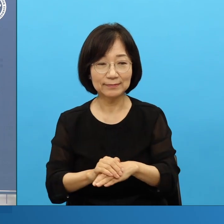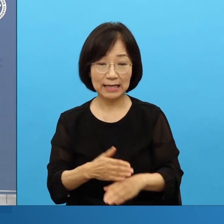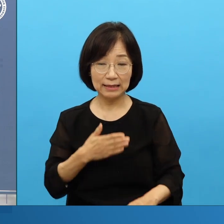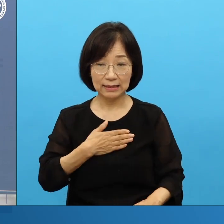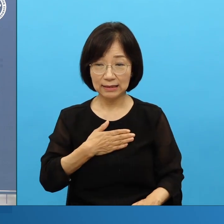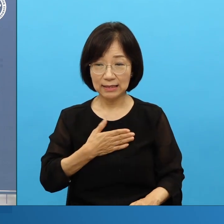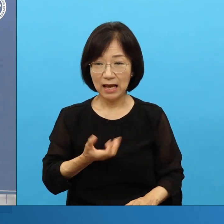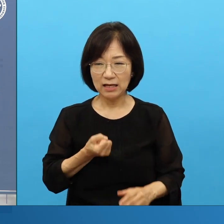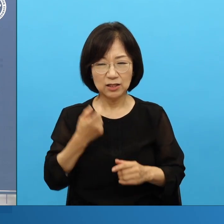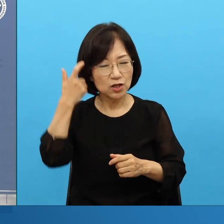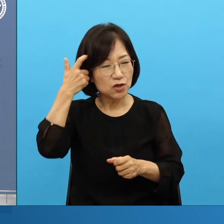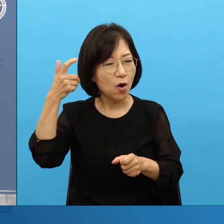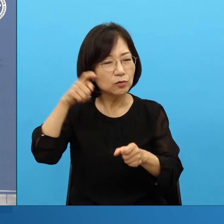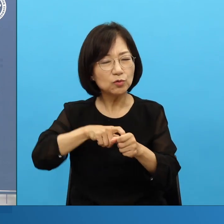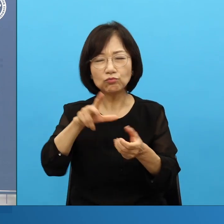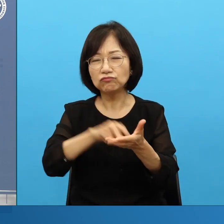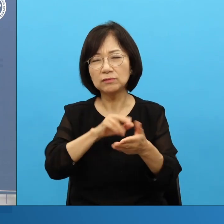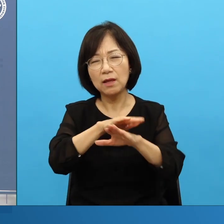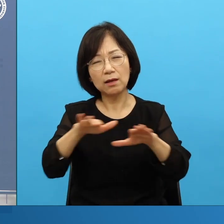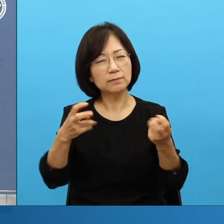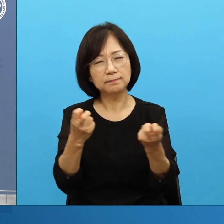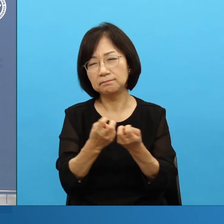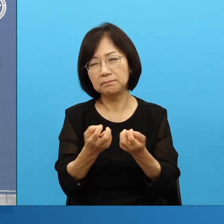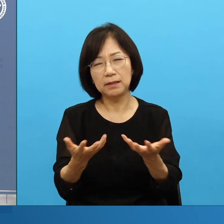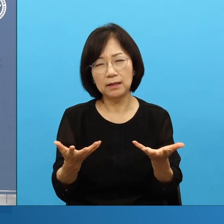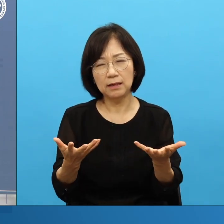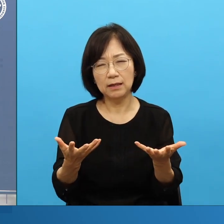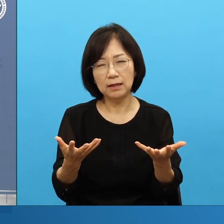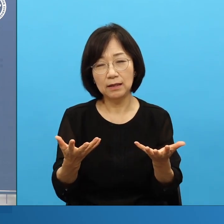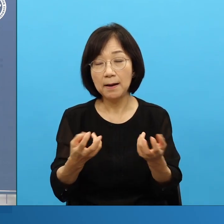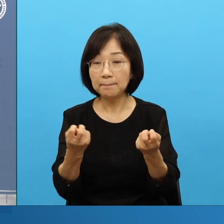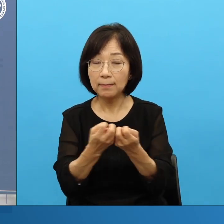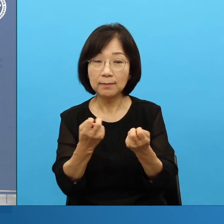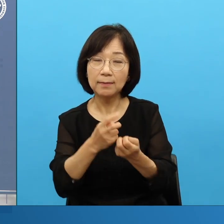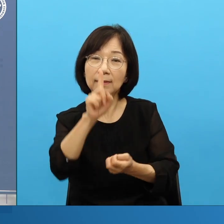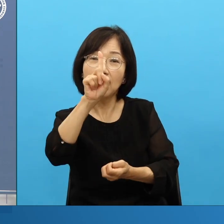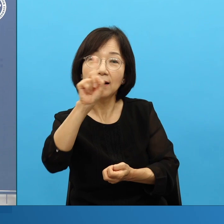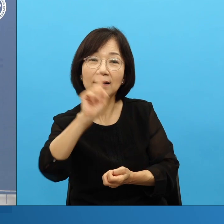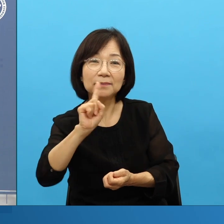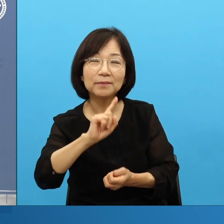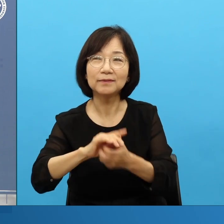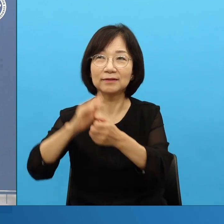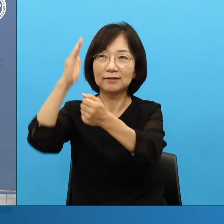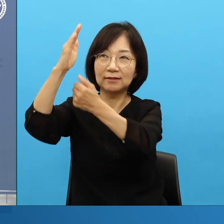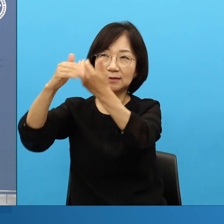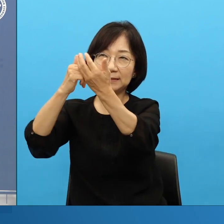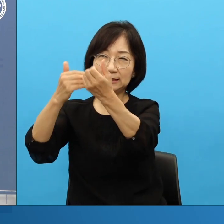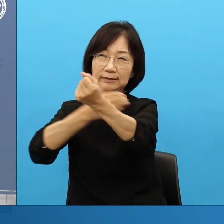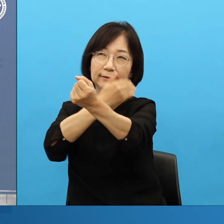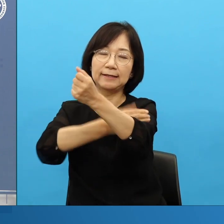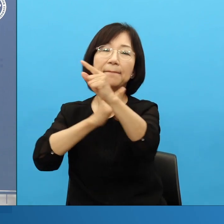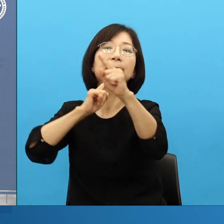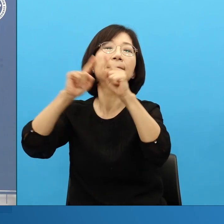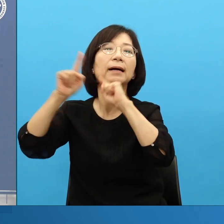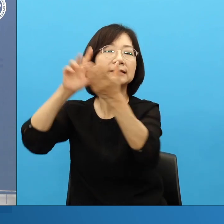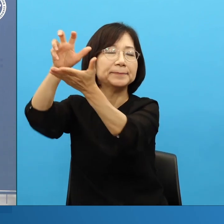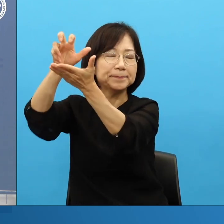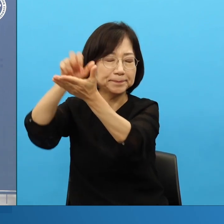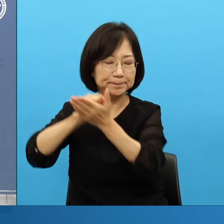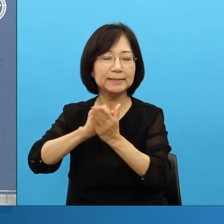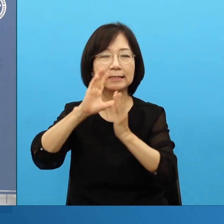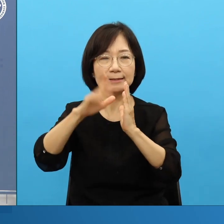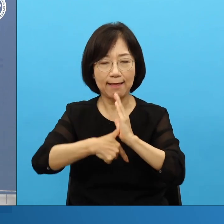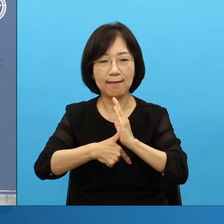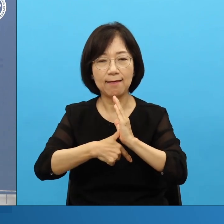해줍니다. 거짓말하는 겁니다. 하나님의 능력의 말씀이 임해야 돼요. No one can solve your spiritual 그렇죠? problems. That is all a lie. Only the power of God can do